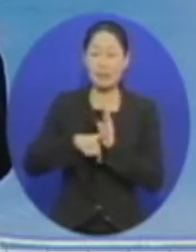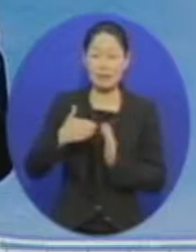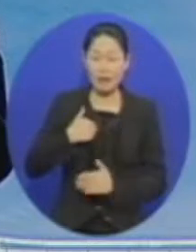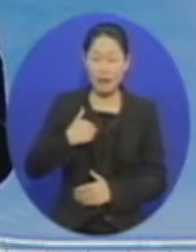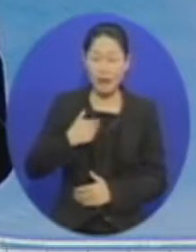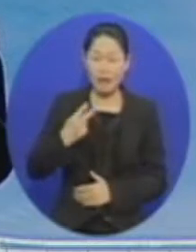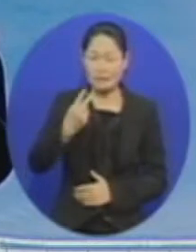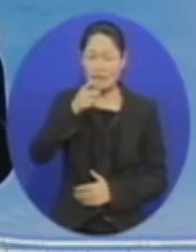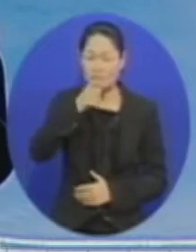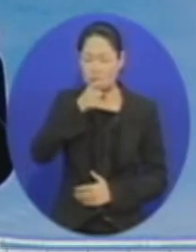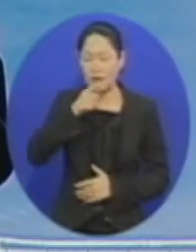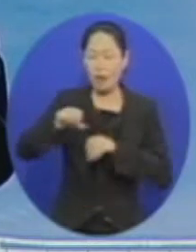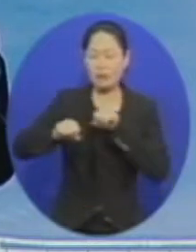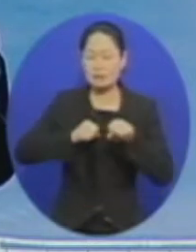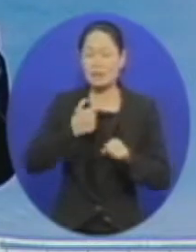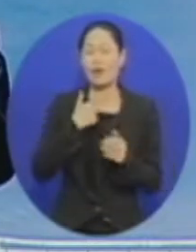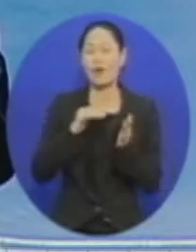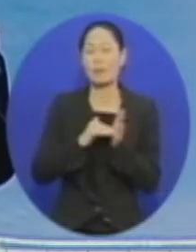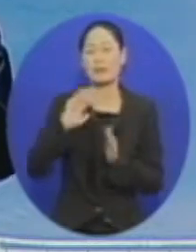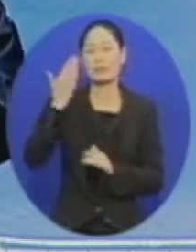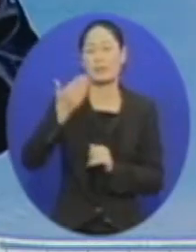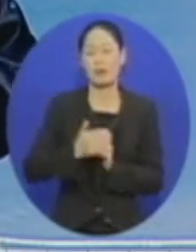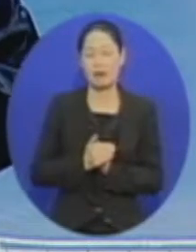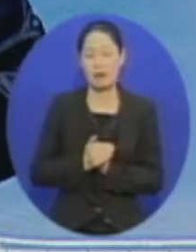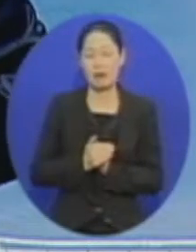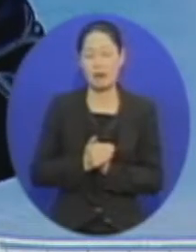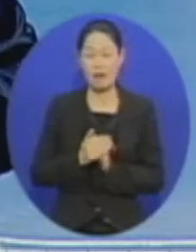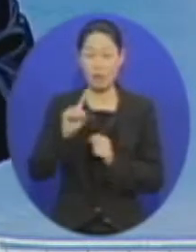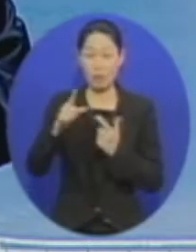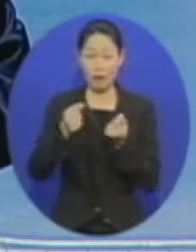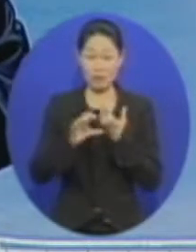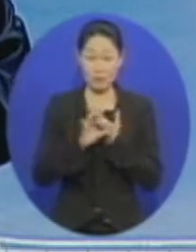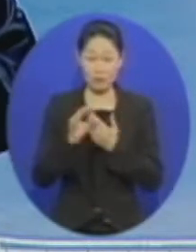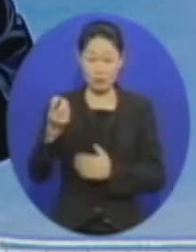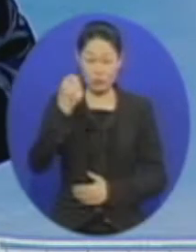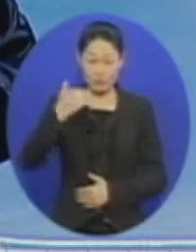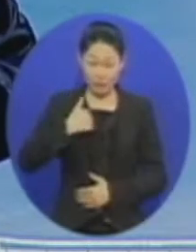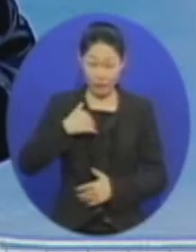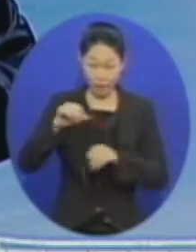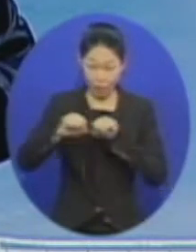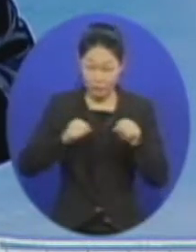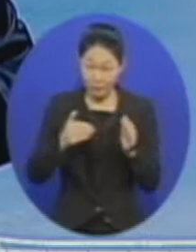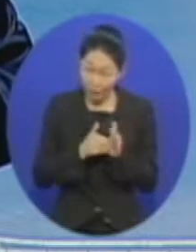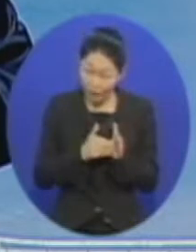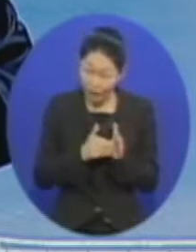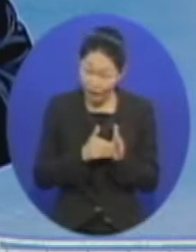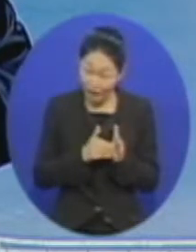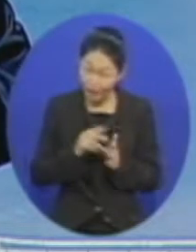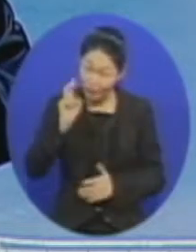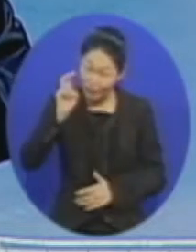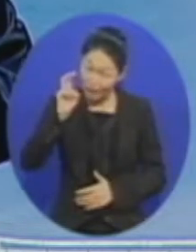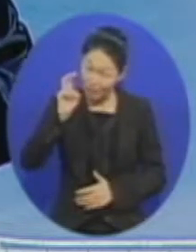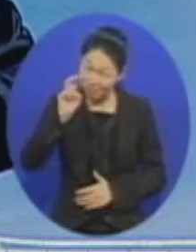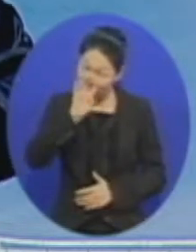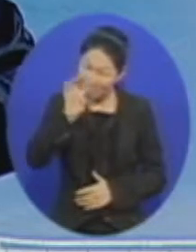경험하게 되는 거죠 아 그러면 성령님이 내게도 역사를 하신 건가